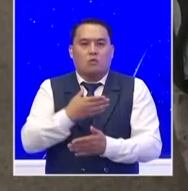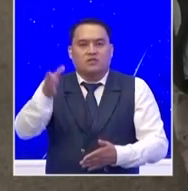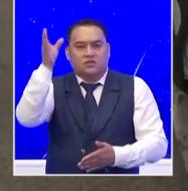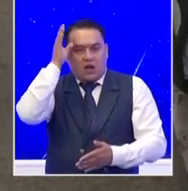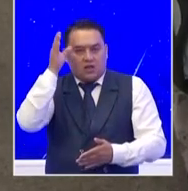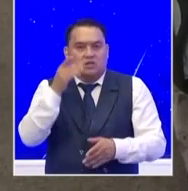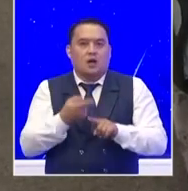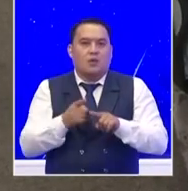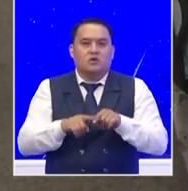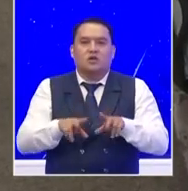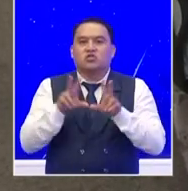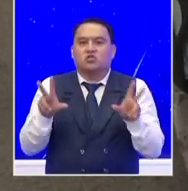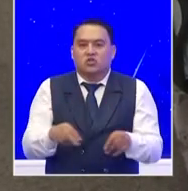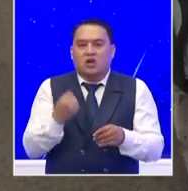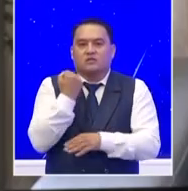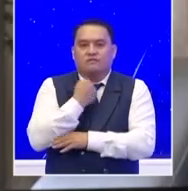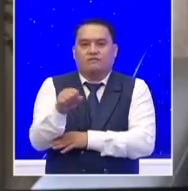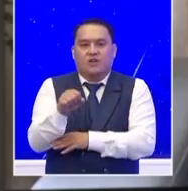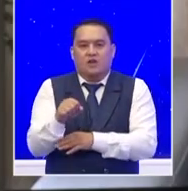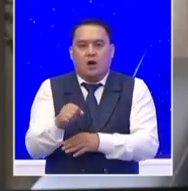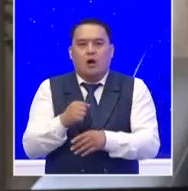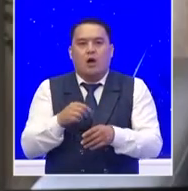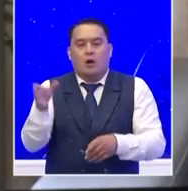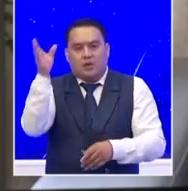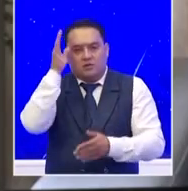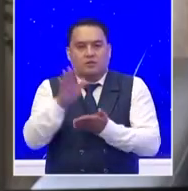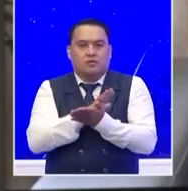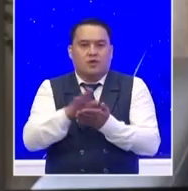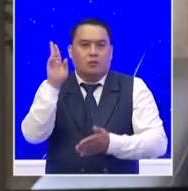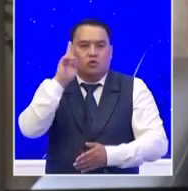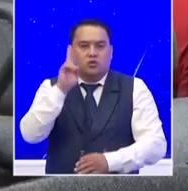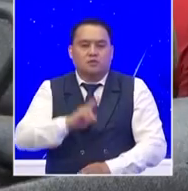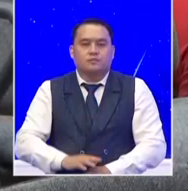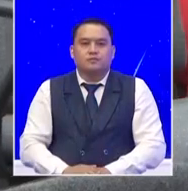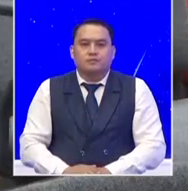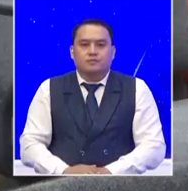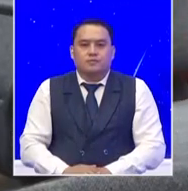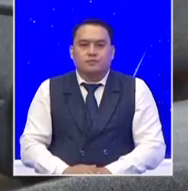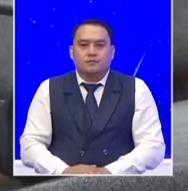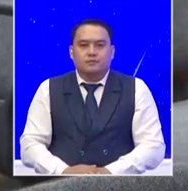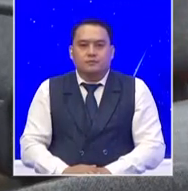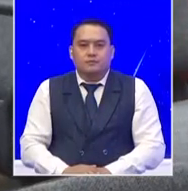знаний, самосовершенствования, а также шанс на выигрыш различных образовательных грантов.